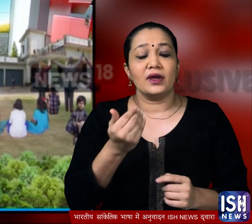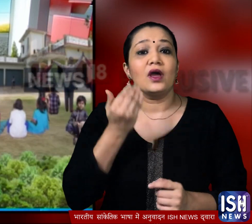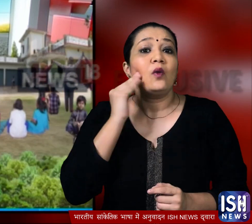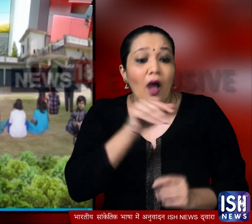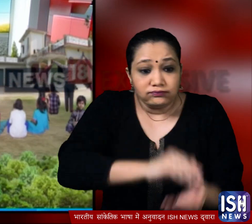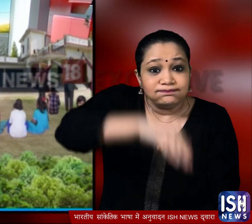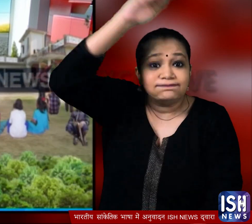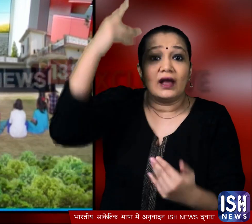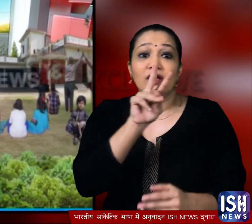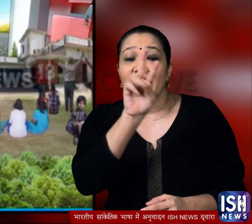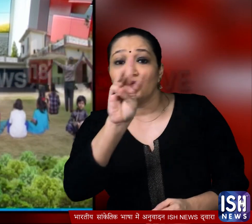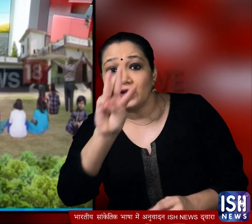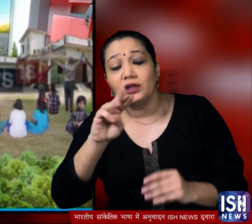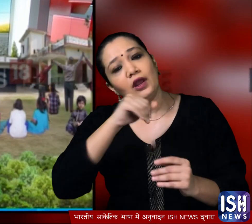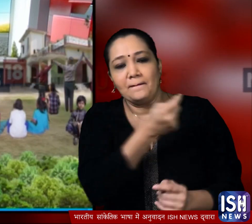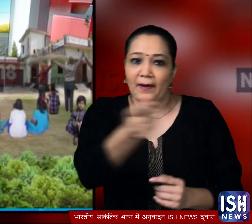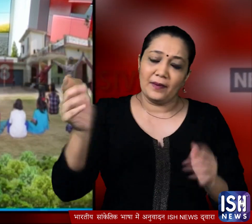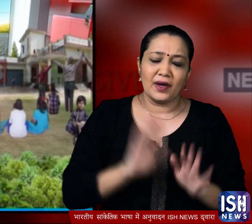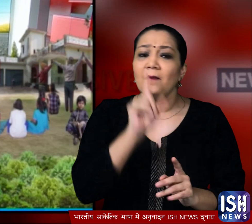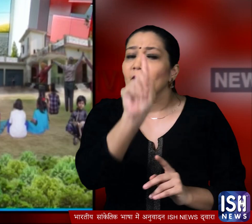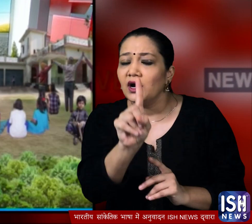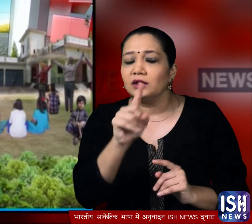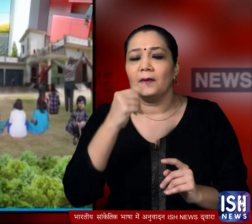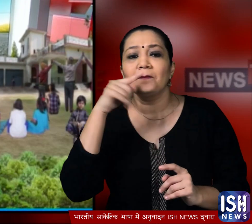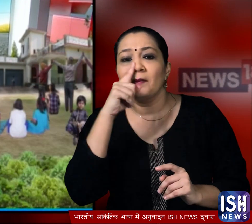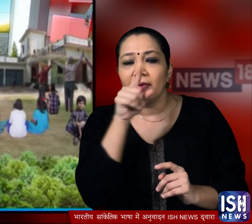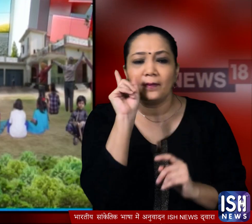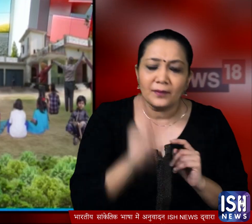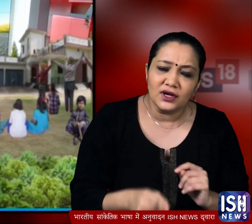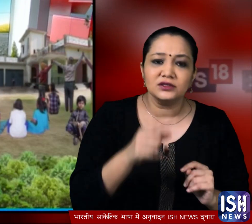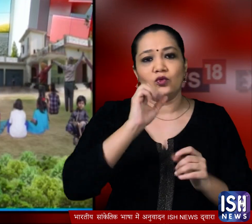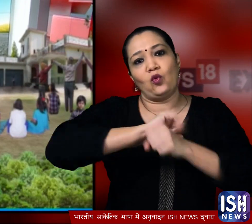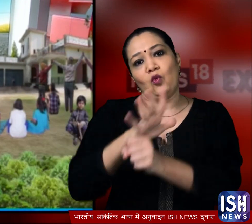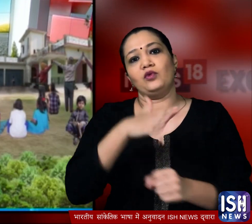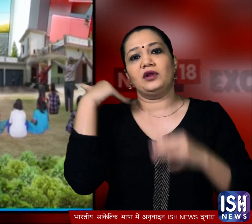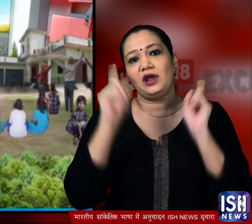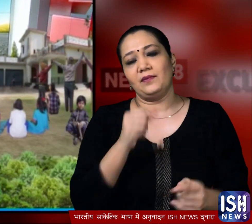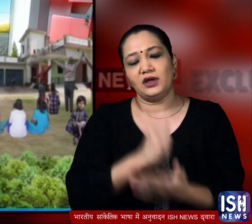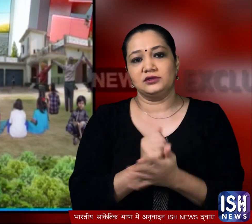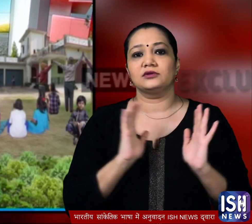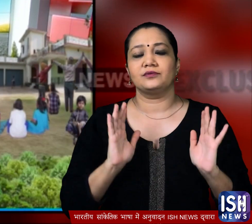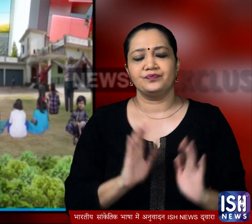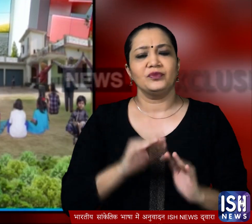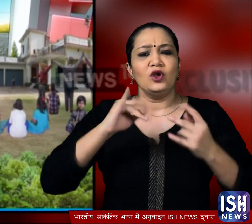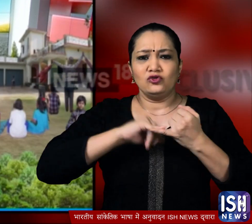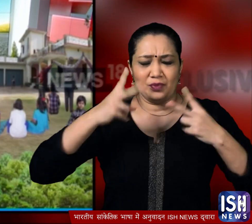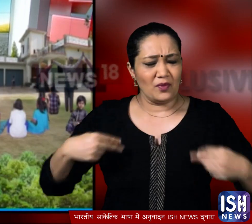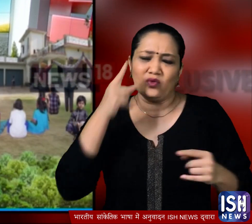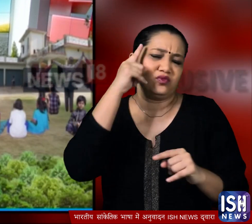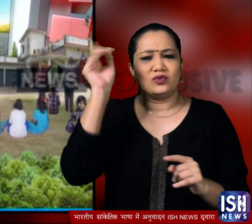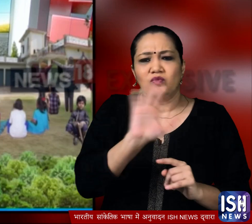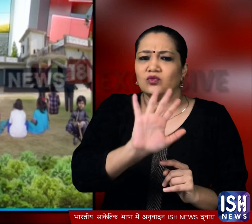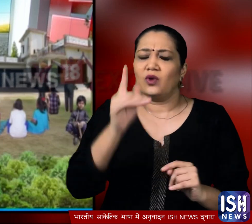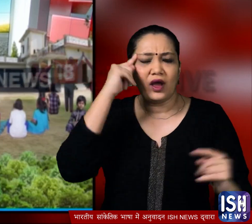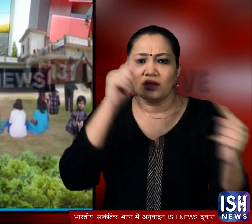वो 23 साल के हो जाएंगे। लेकिन इसमें शर्त यह है कि बच्चे के मां बाप की मौत कोरोना की वजह से हुई, जिस पर सुप्रीम कोर्ट ने ऐतराज जताया